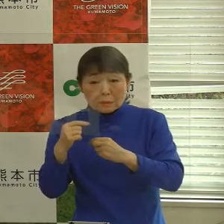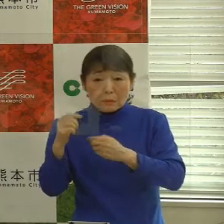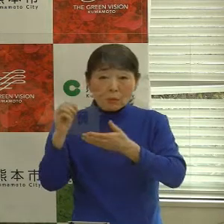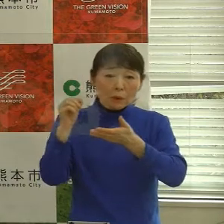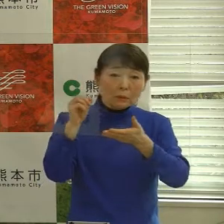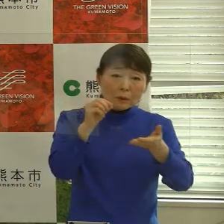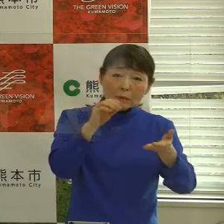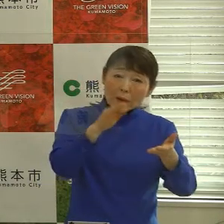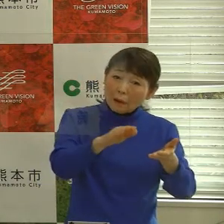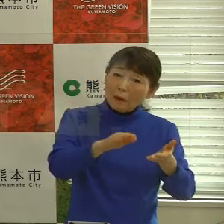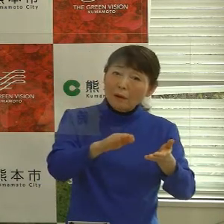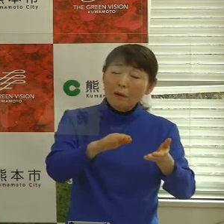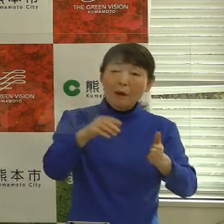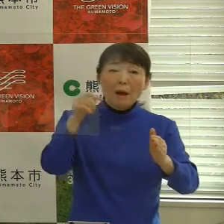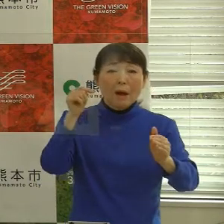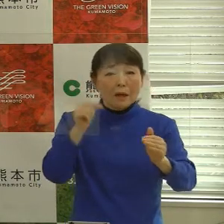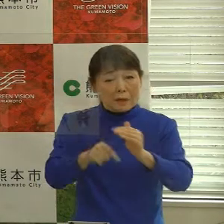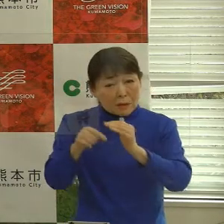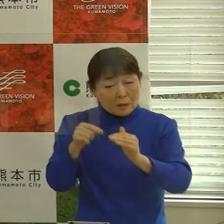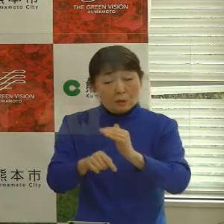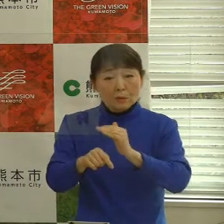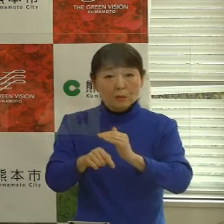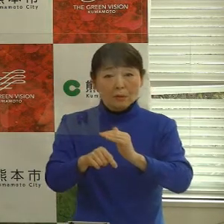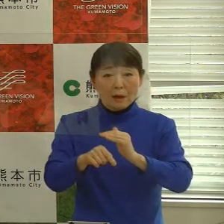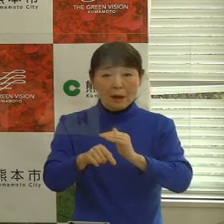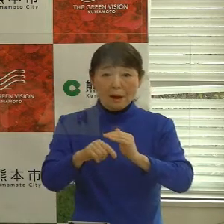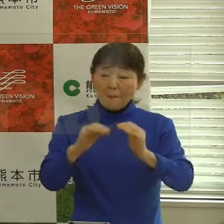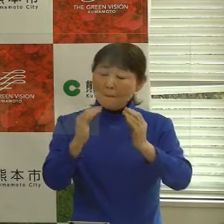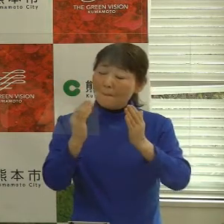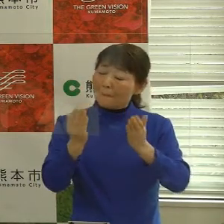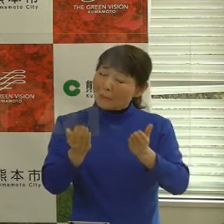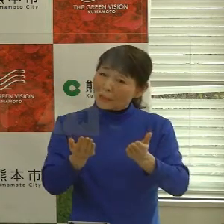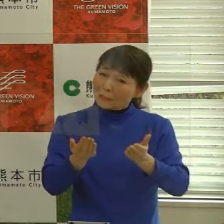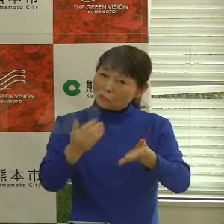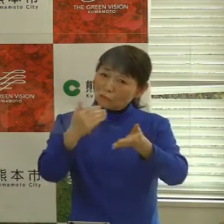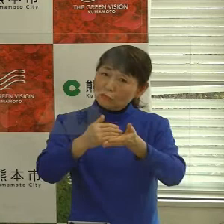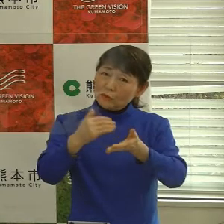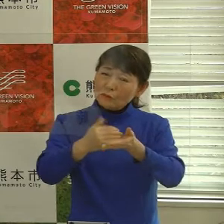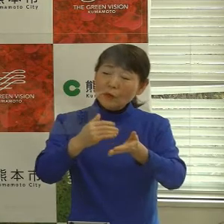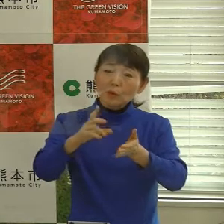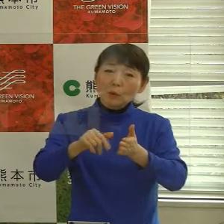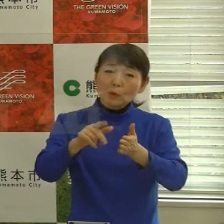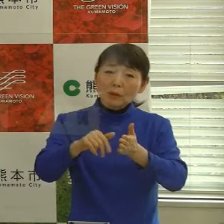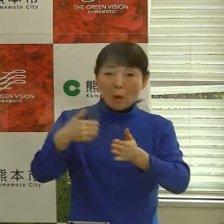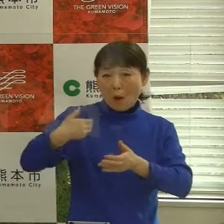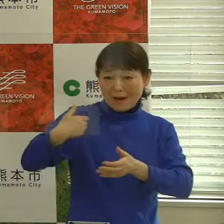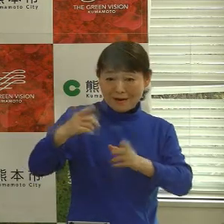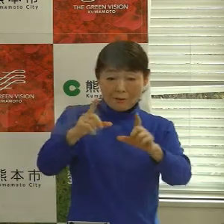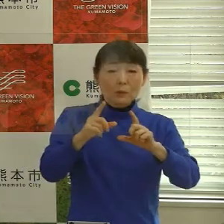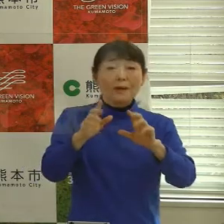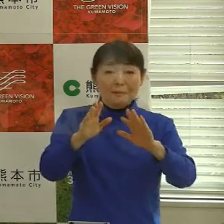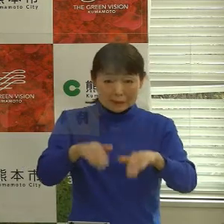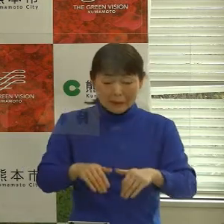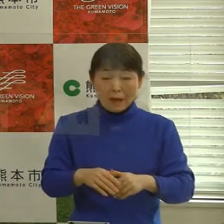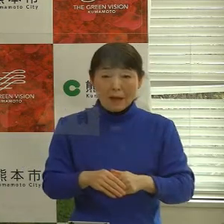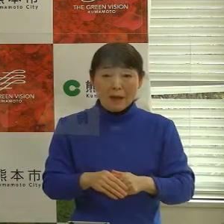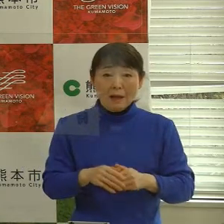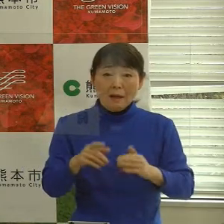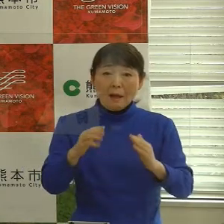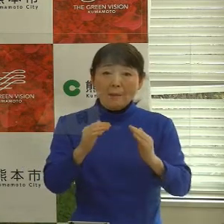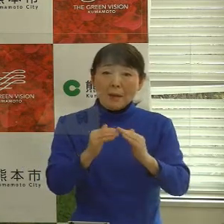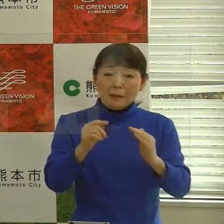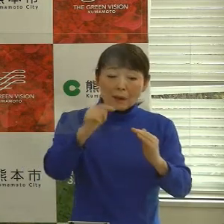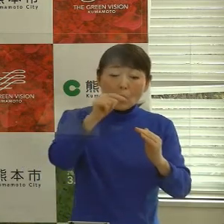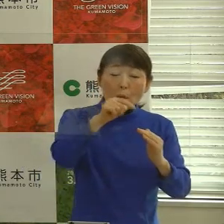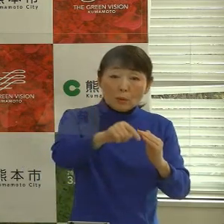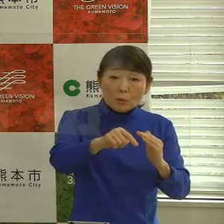していたのかっていう理由のところがちょっとまだ、その時点ではわからないという話だったんですけど、例えばその屋内に設置